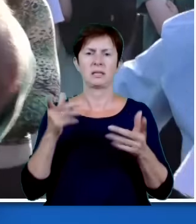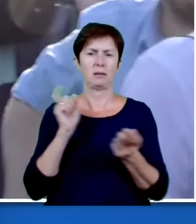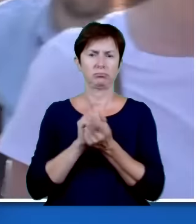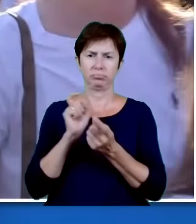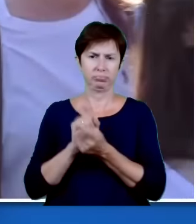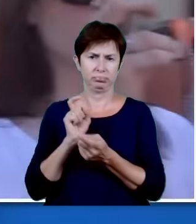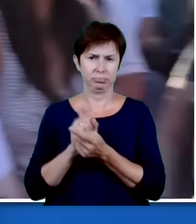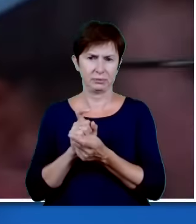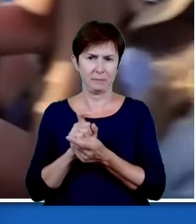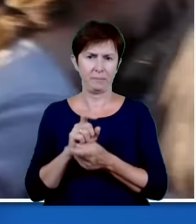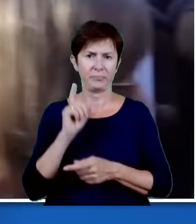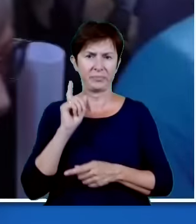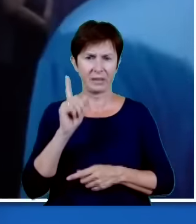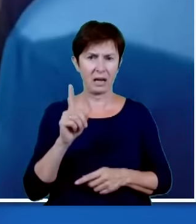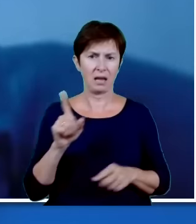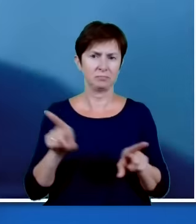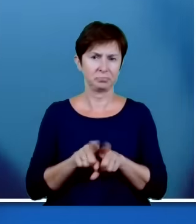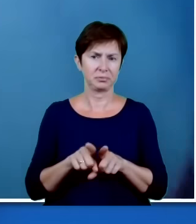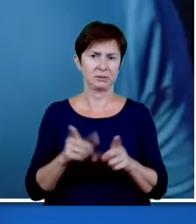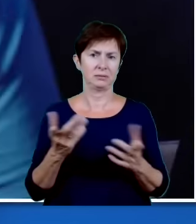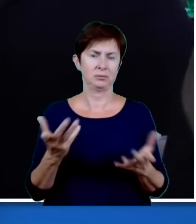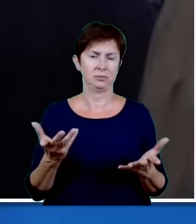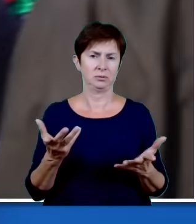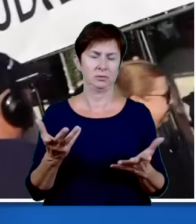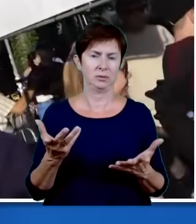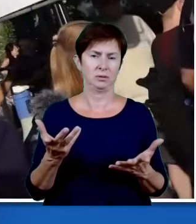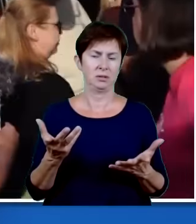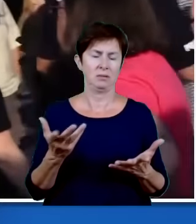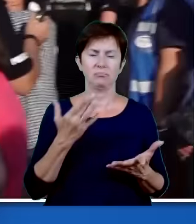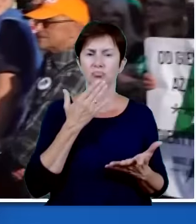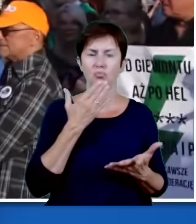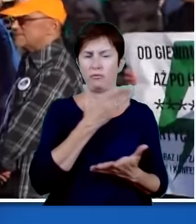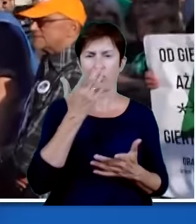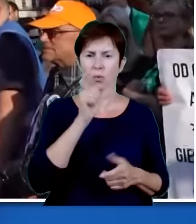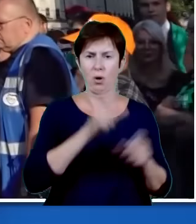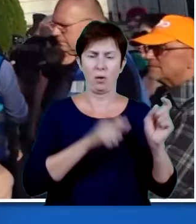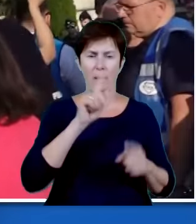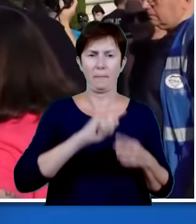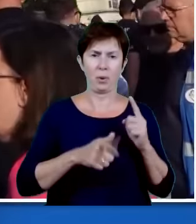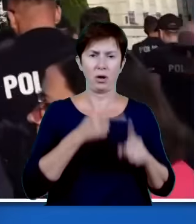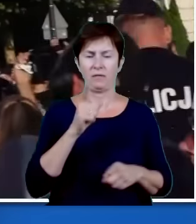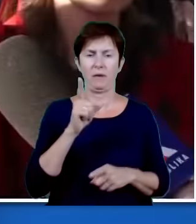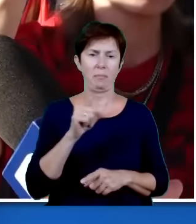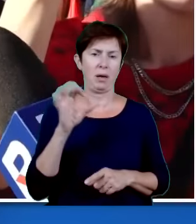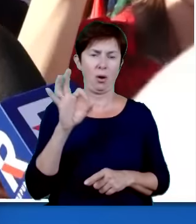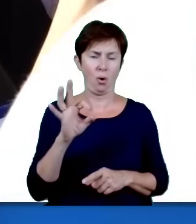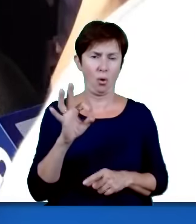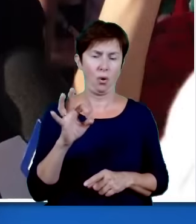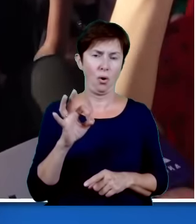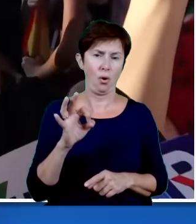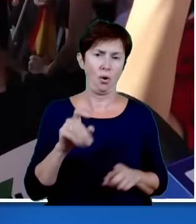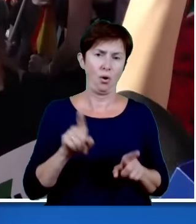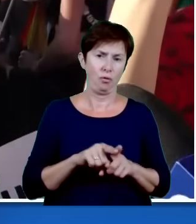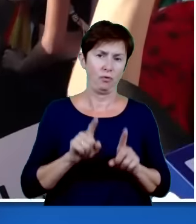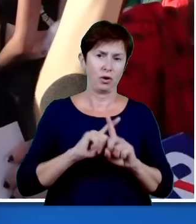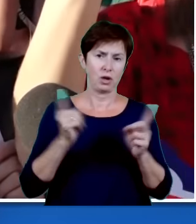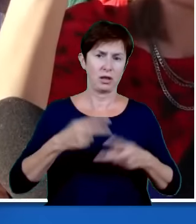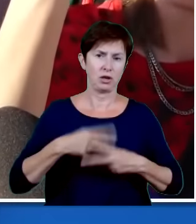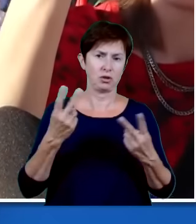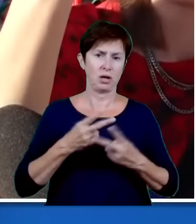w felietonie ale również płynące z ust polityków Platformy Obywatelskiej innych dziennikarzy